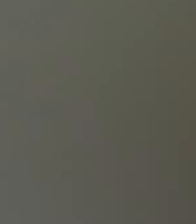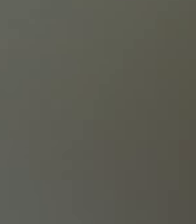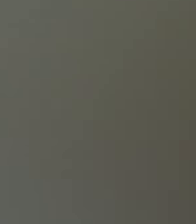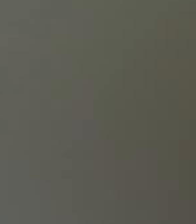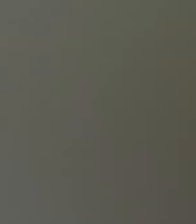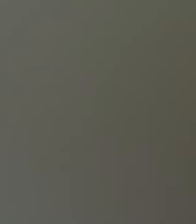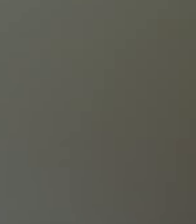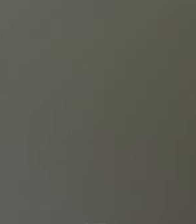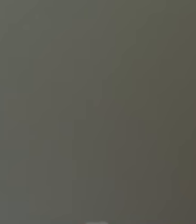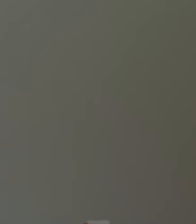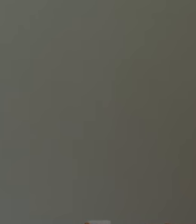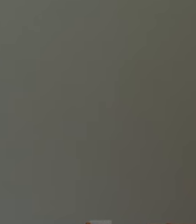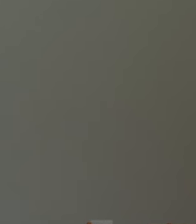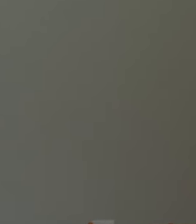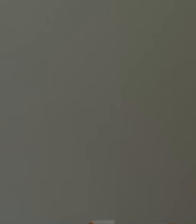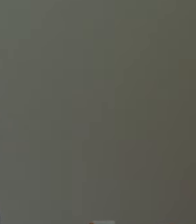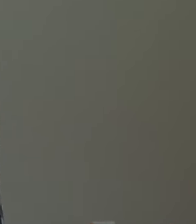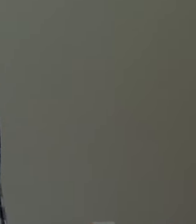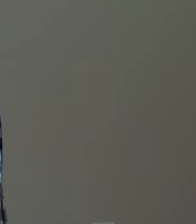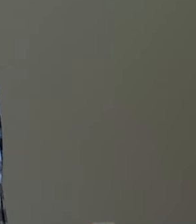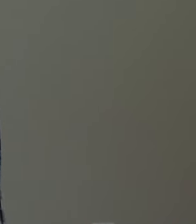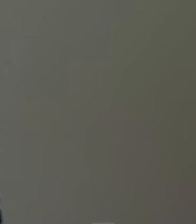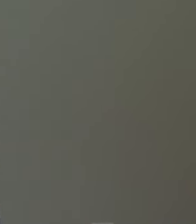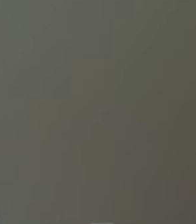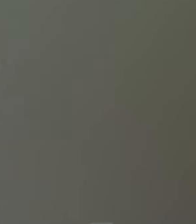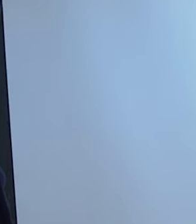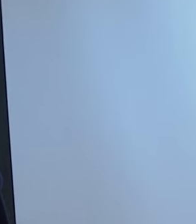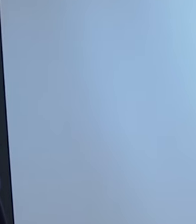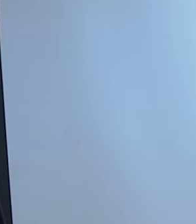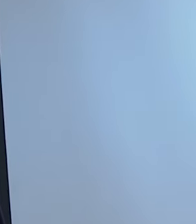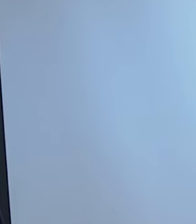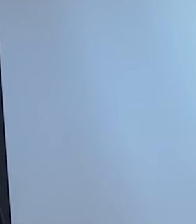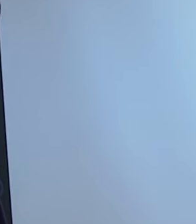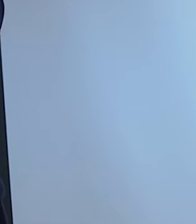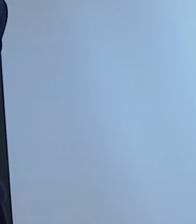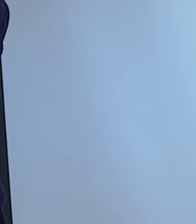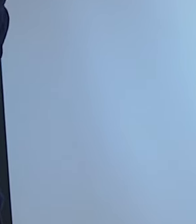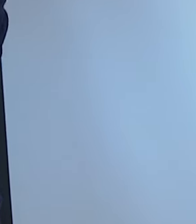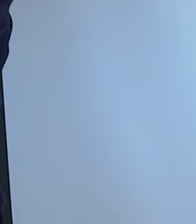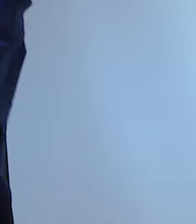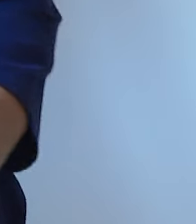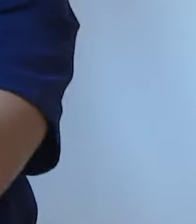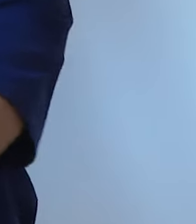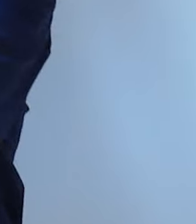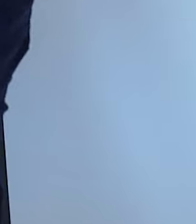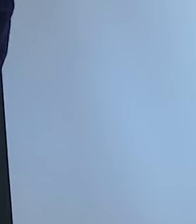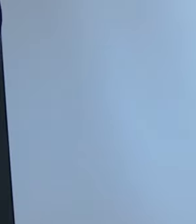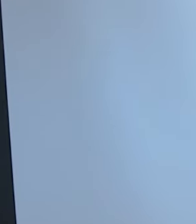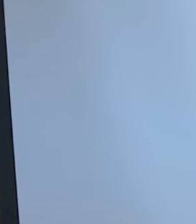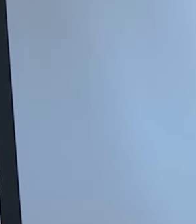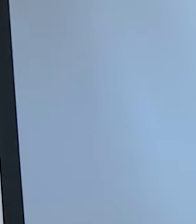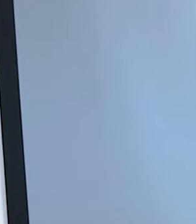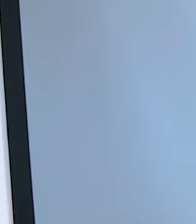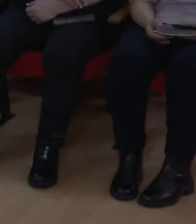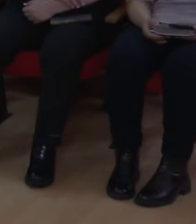оказанию доврачебной помощи уже проходила. Но оказалось, практических занятий недостаточно. После трагических событий в областном